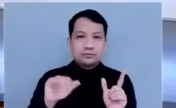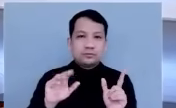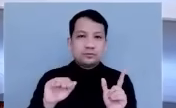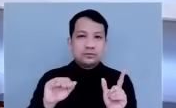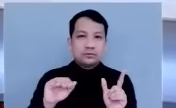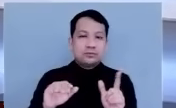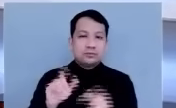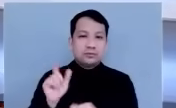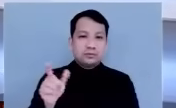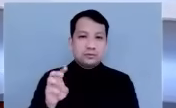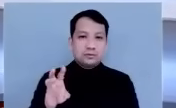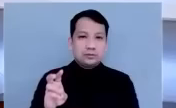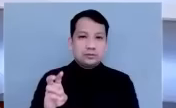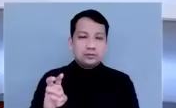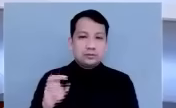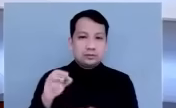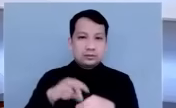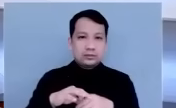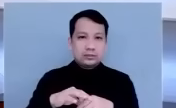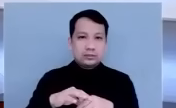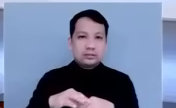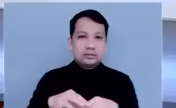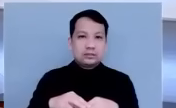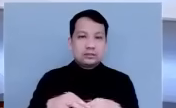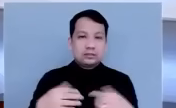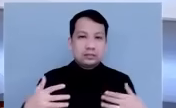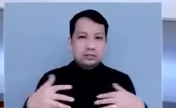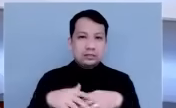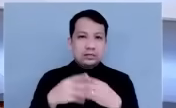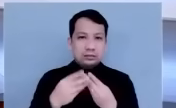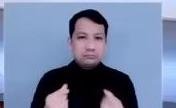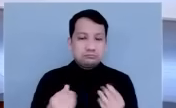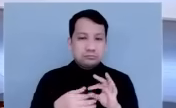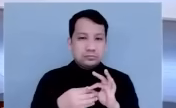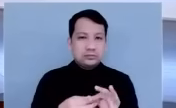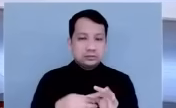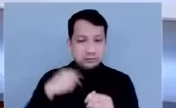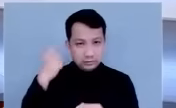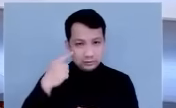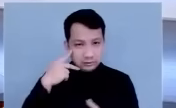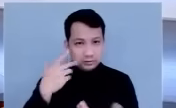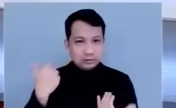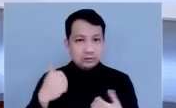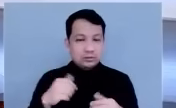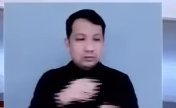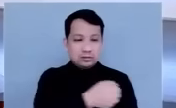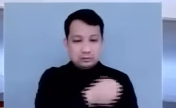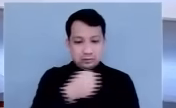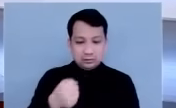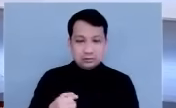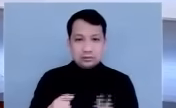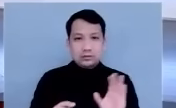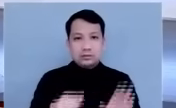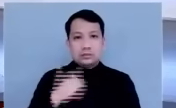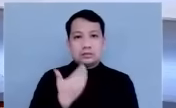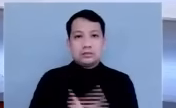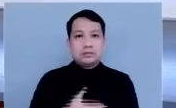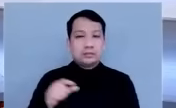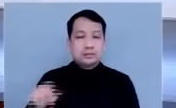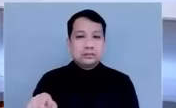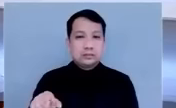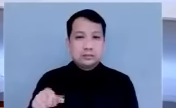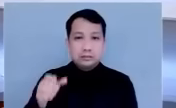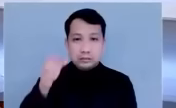2016 elections. At mukhang tuluyang naghilom ang mga sugat sa politika nung i-appoint ni Duterte ang anak ni Nograles na si